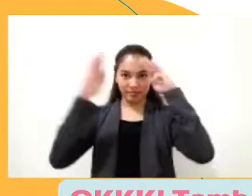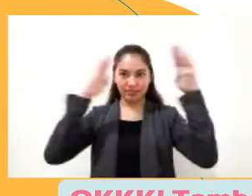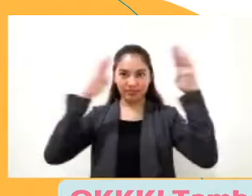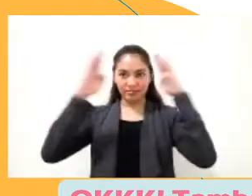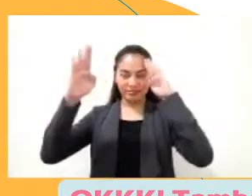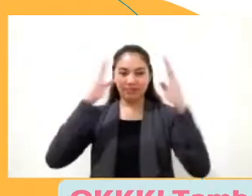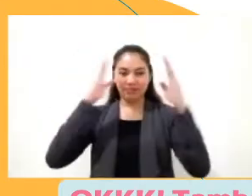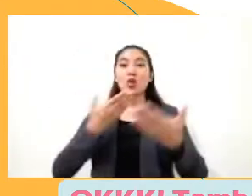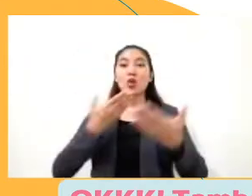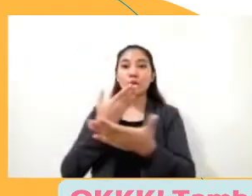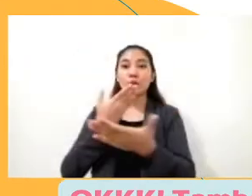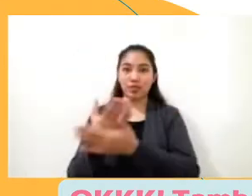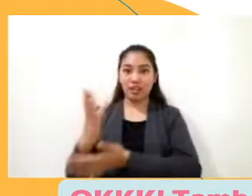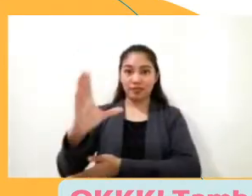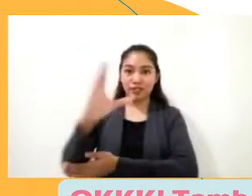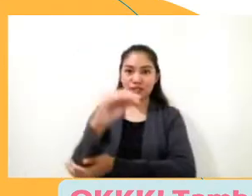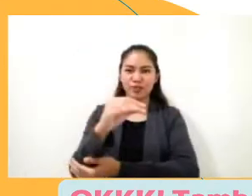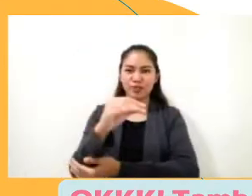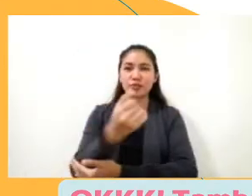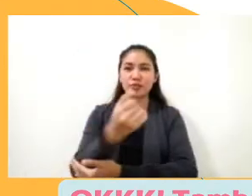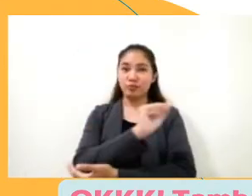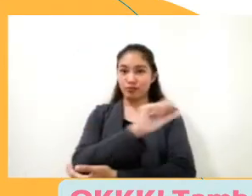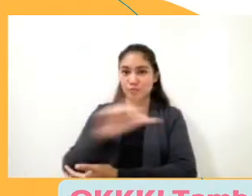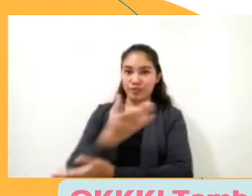Magandang hapon sa ating lahat. Welcome po sa